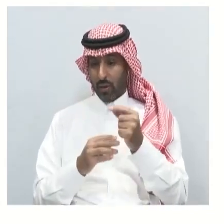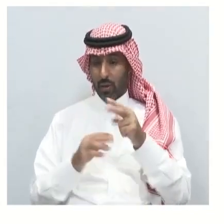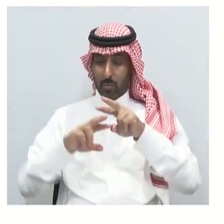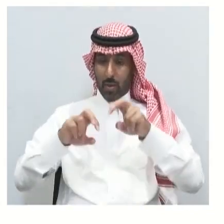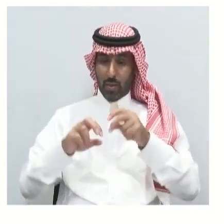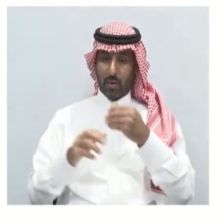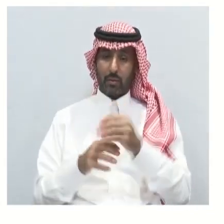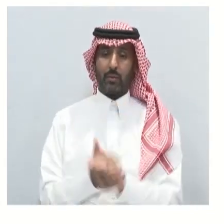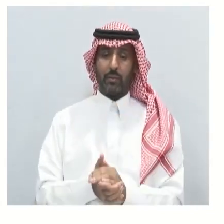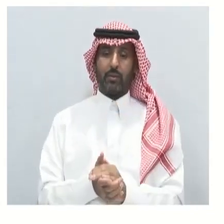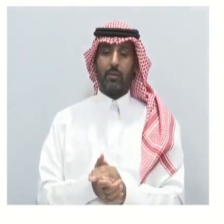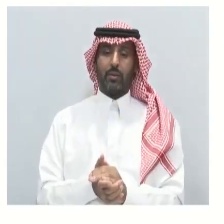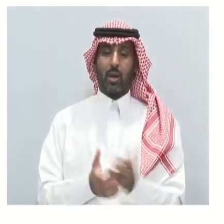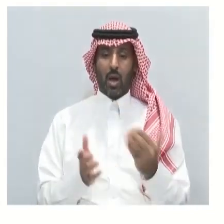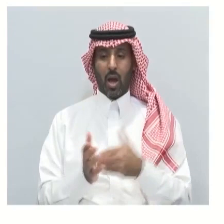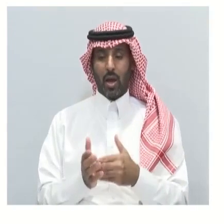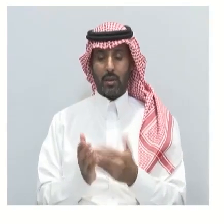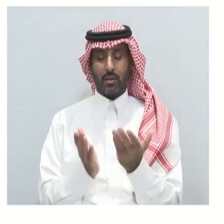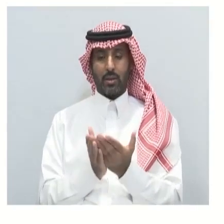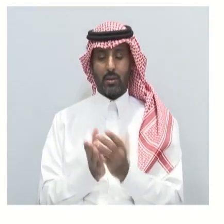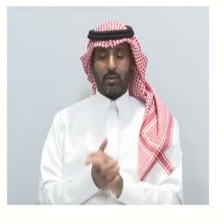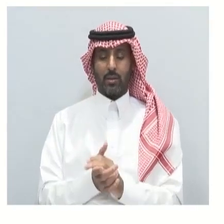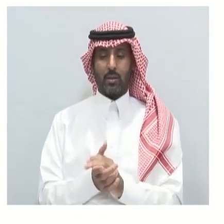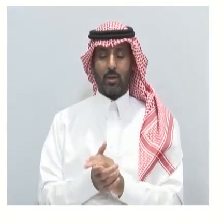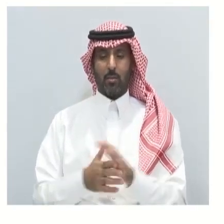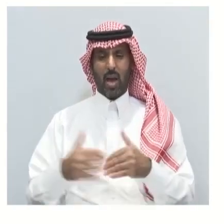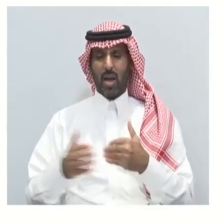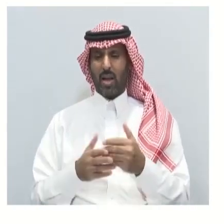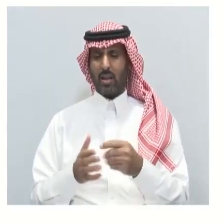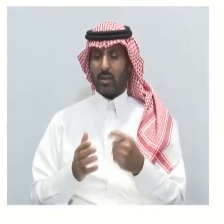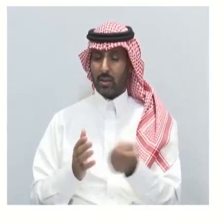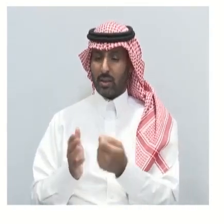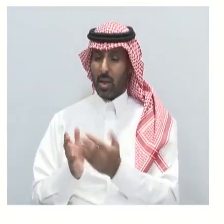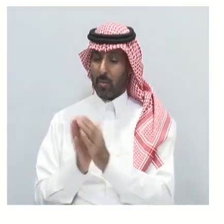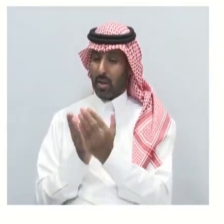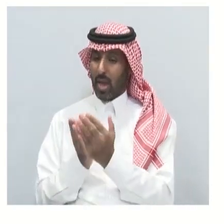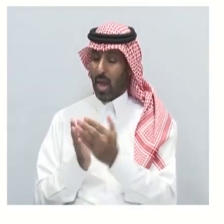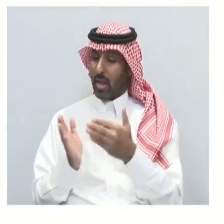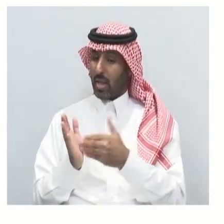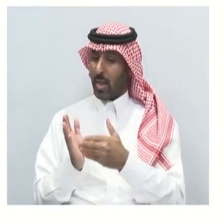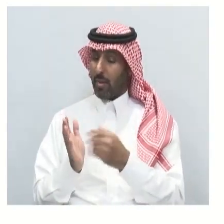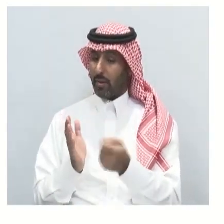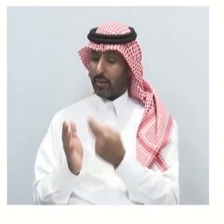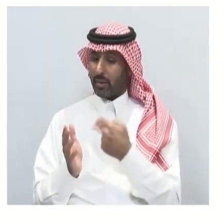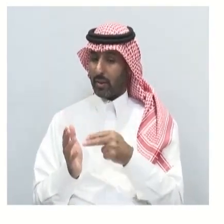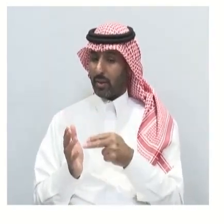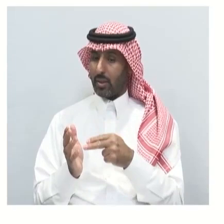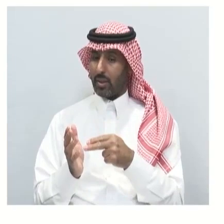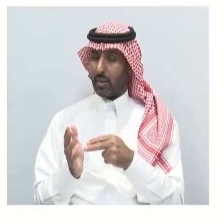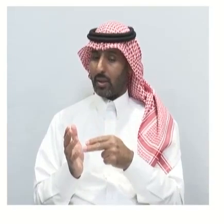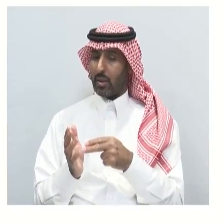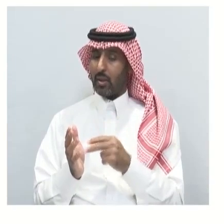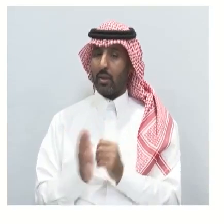تناولنا في الدرس الاخير وفي هذه الوحده مهاره الاخراج النهائي للبحث اولا